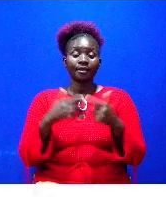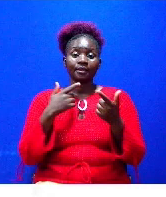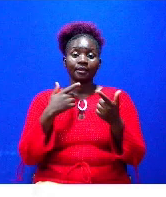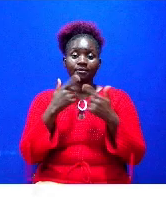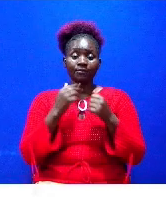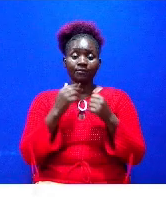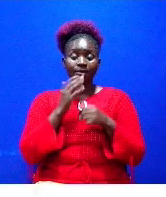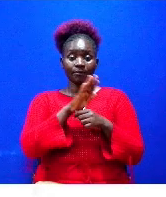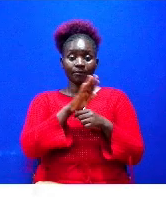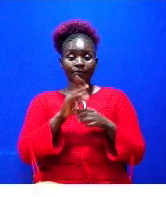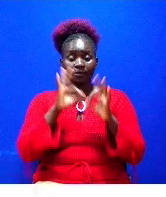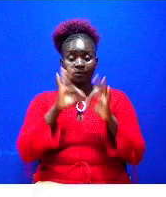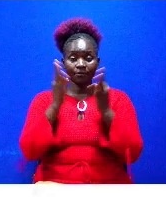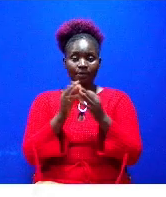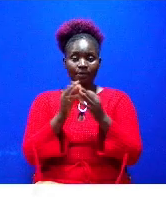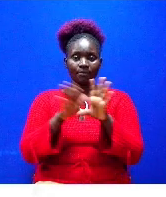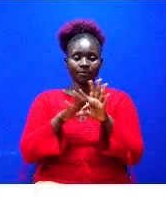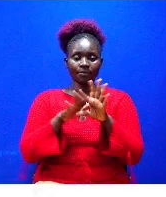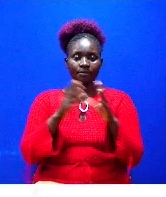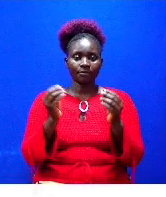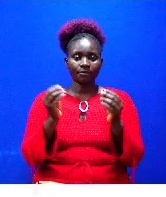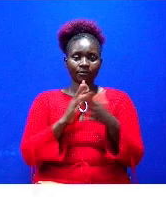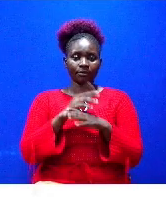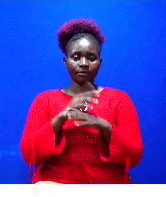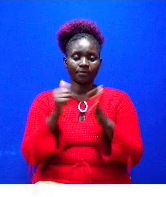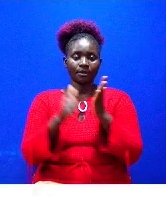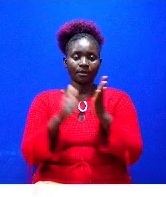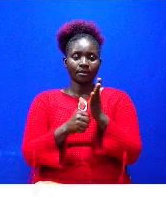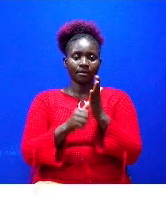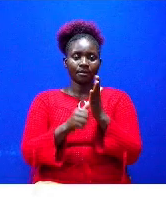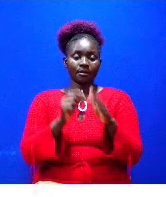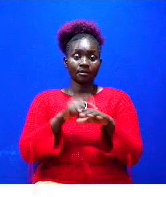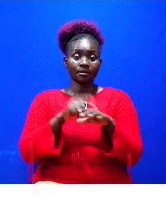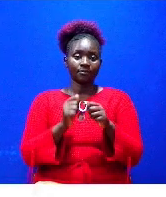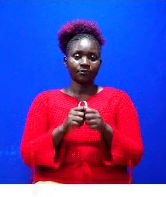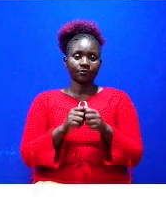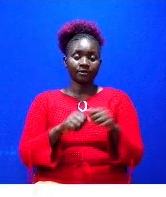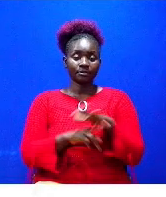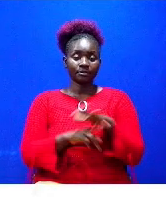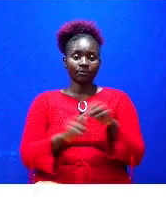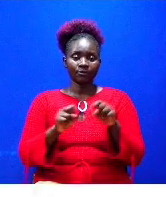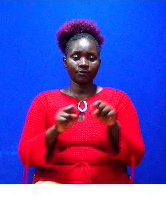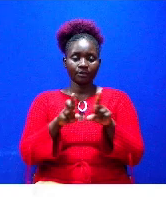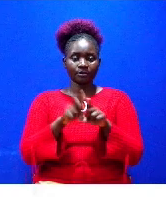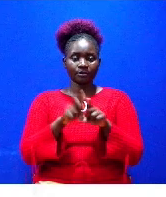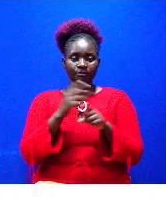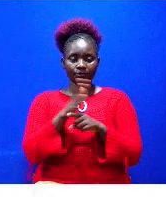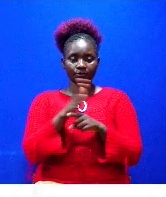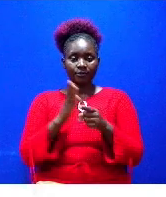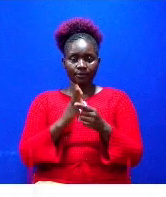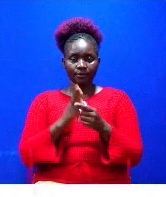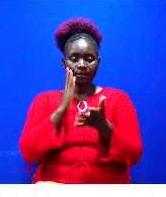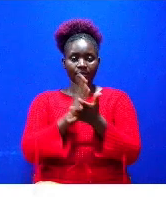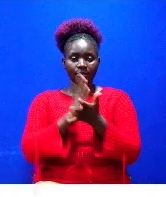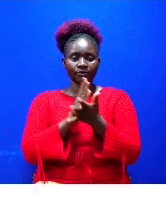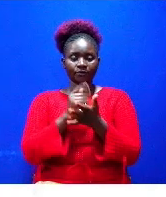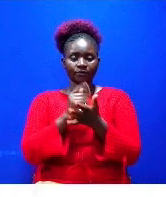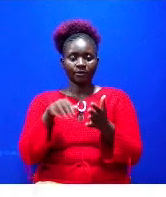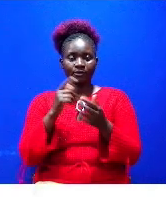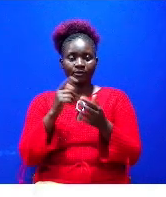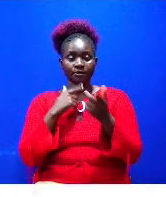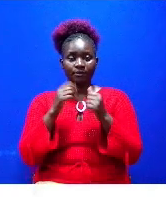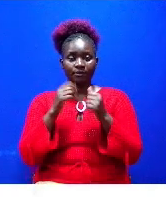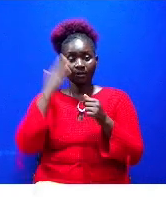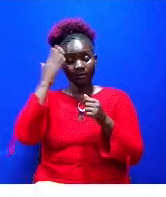yo yabirige wateo na yabirige wetra chinga kchingongu ase vikora biyo baby Ebibi yabiri vikoene kiwa asa yo askiri watamanyeti